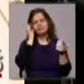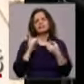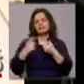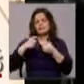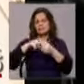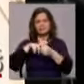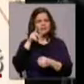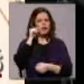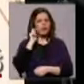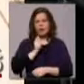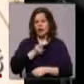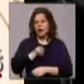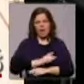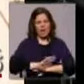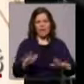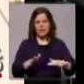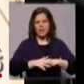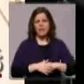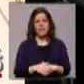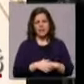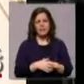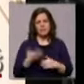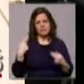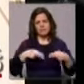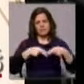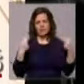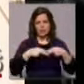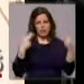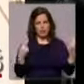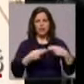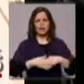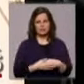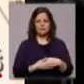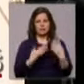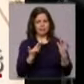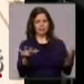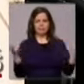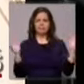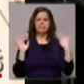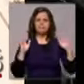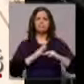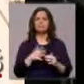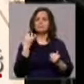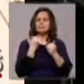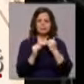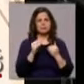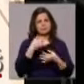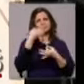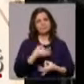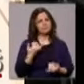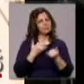Разрушила практически все связи с бывшей Украиной. Блокада, которая сейчас на наших границах,